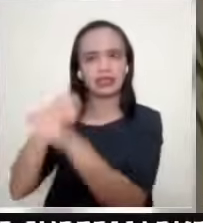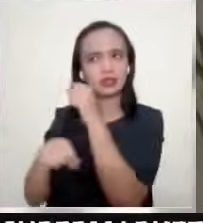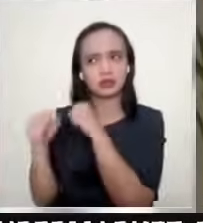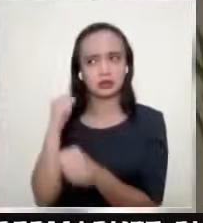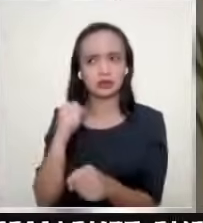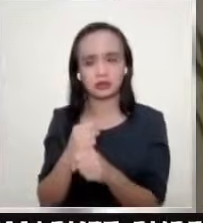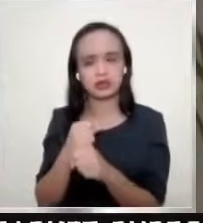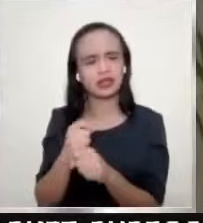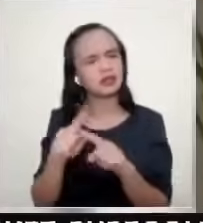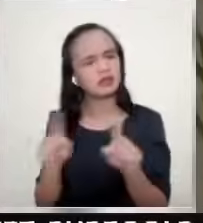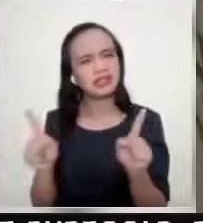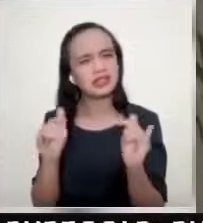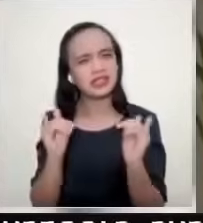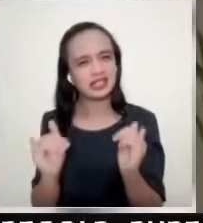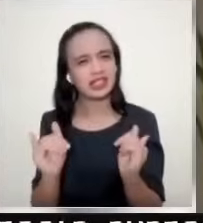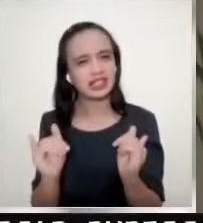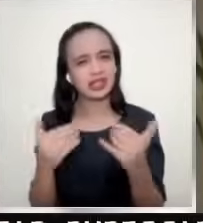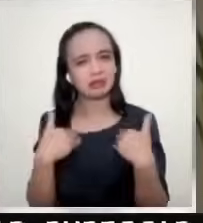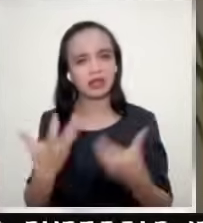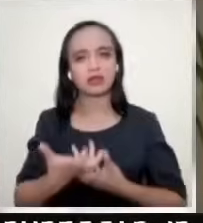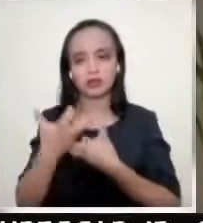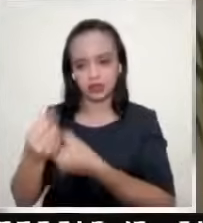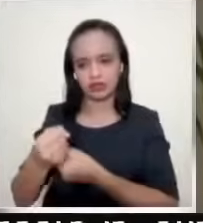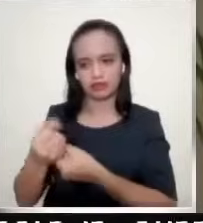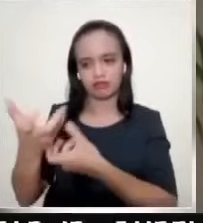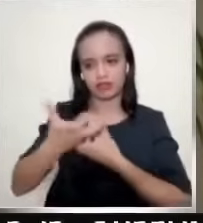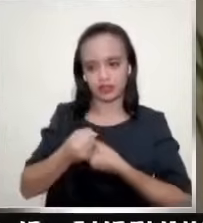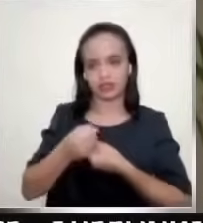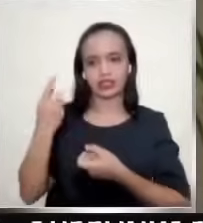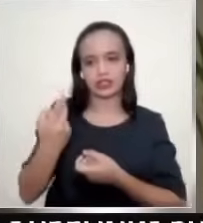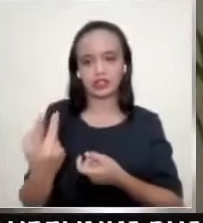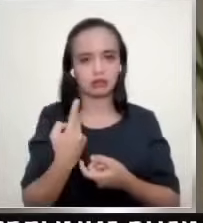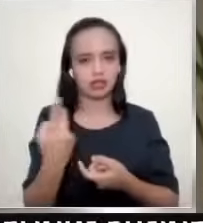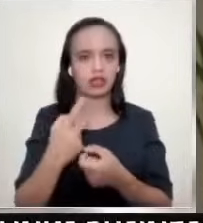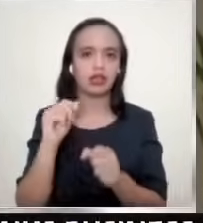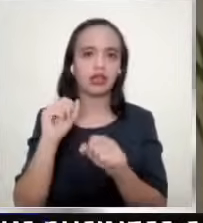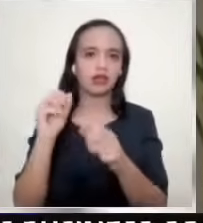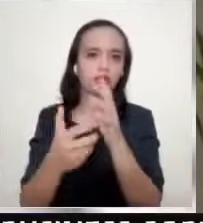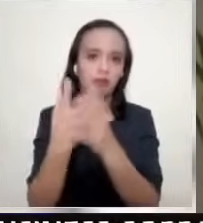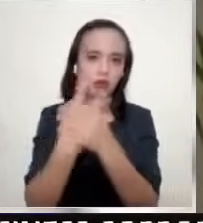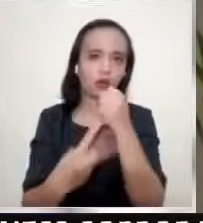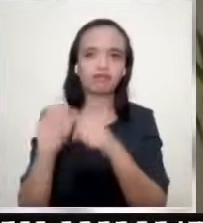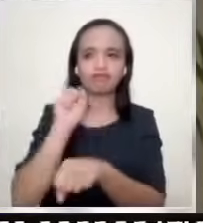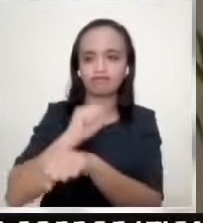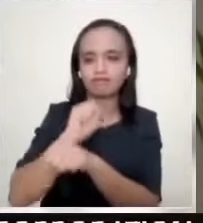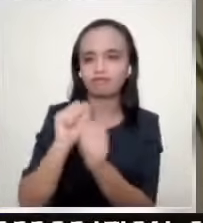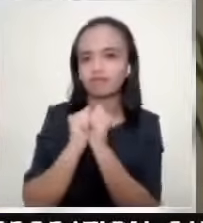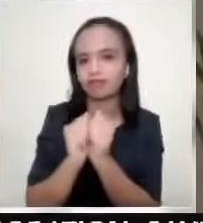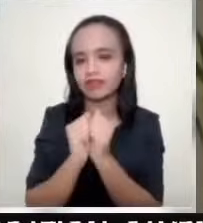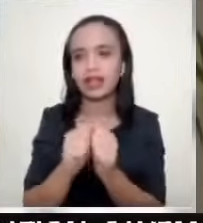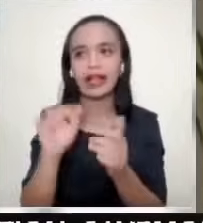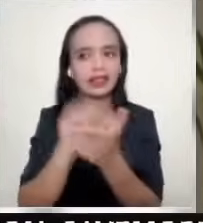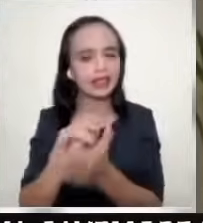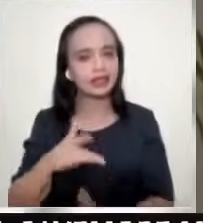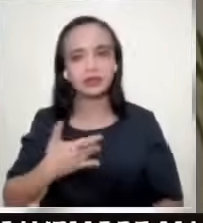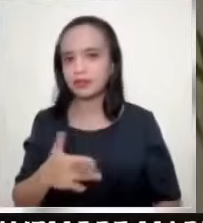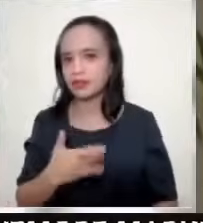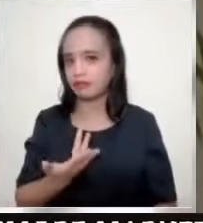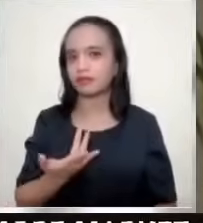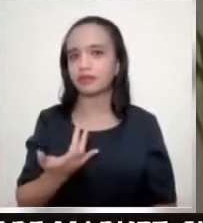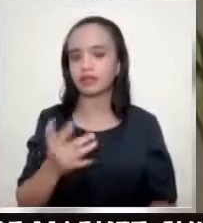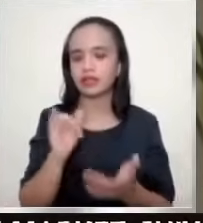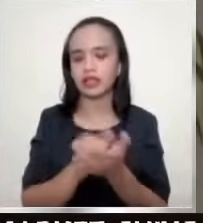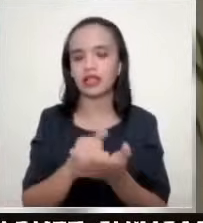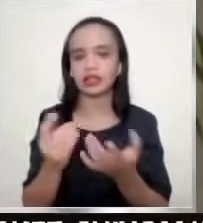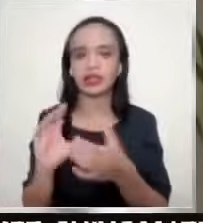pa rin yung trust namin sa isa't isa bilang magkatrabaho. Na feel namin yun at yun yung na-i-apply namin sa work namin sa Video